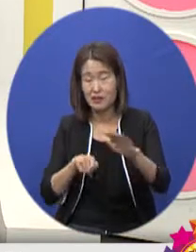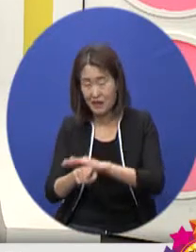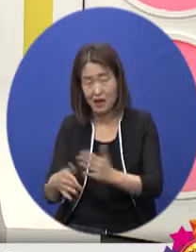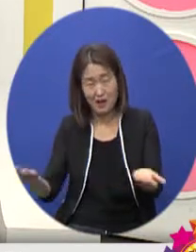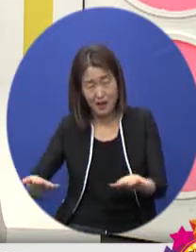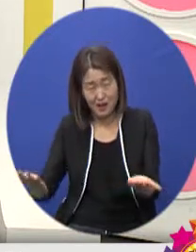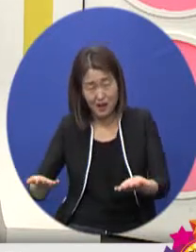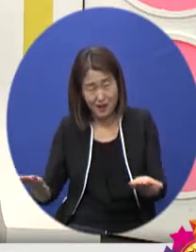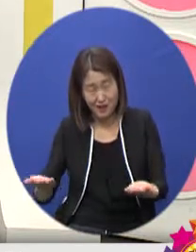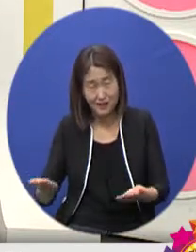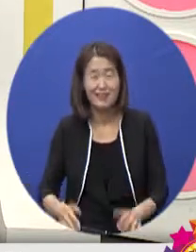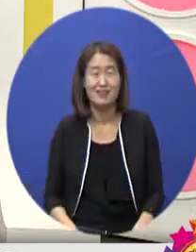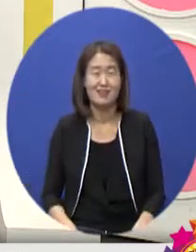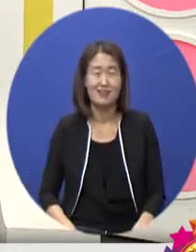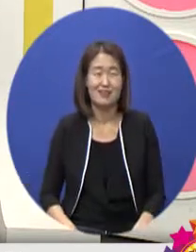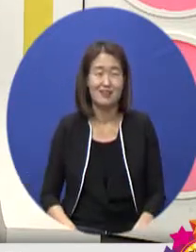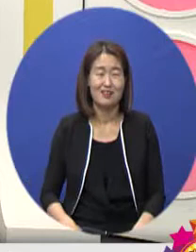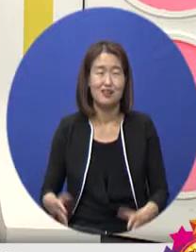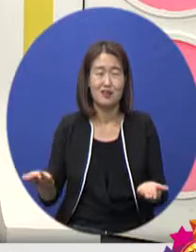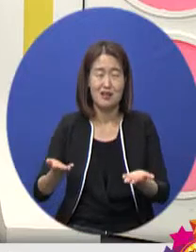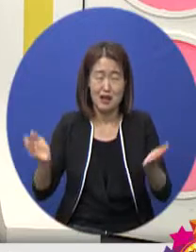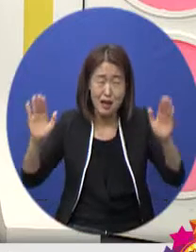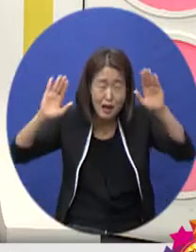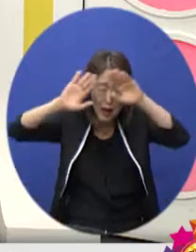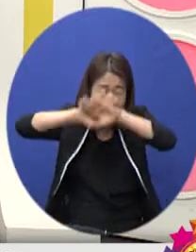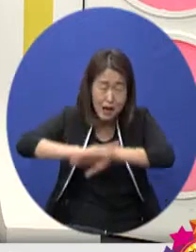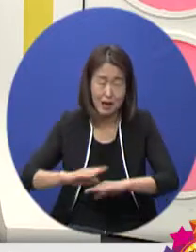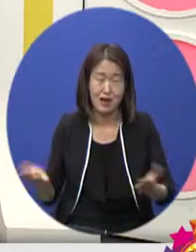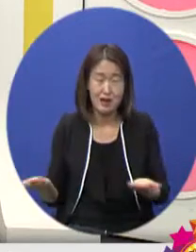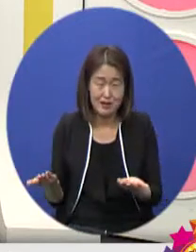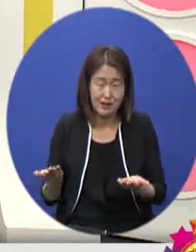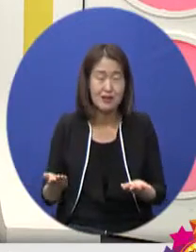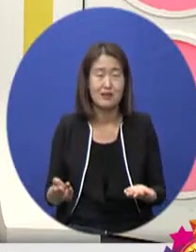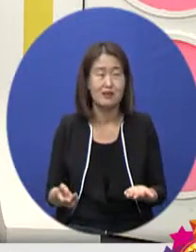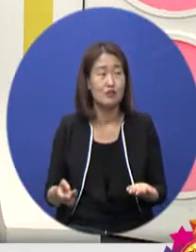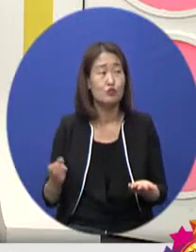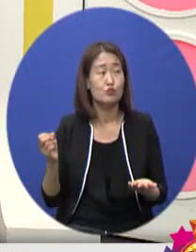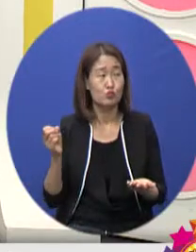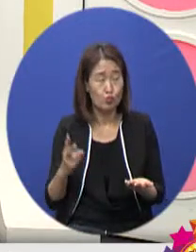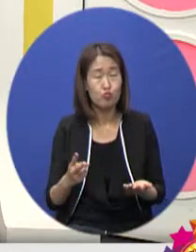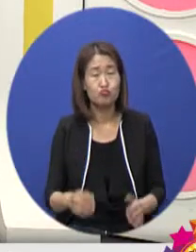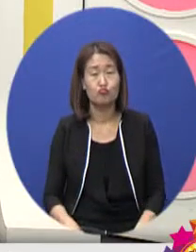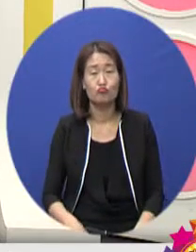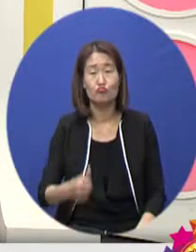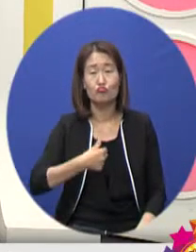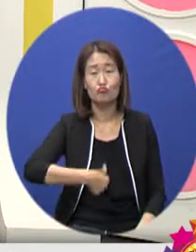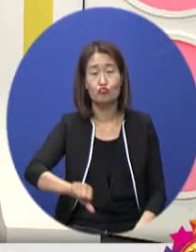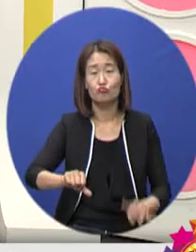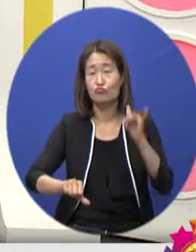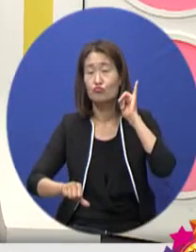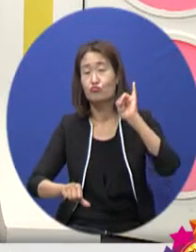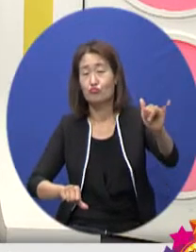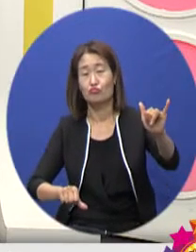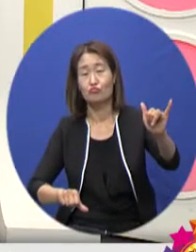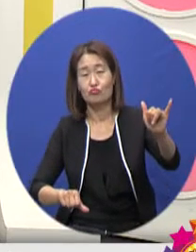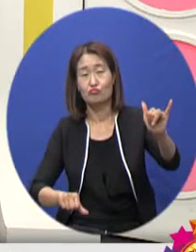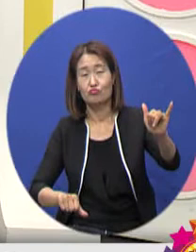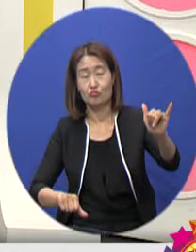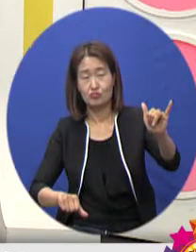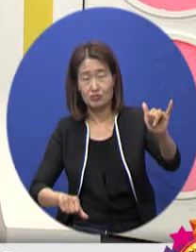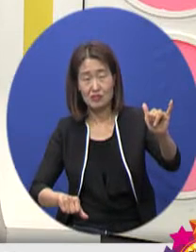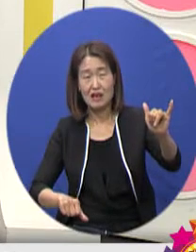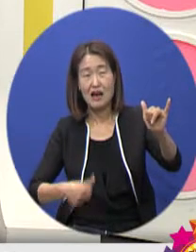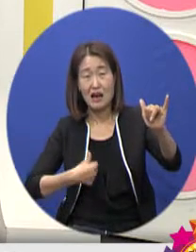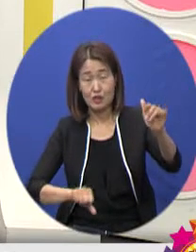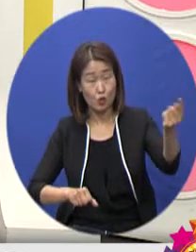일하고 배 넘어가지고 일하고 네. 밭에서 그러고서 이제 아들한테 전화해가지고 전화가 아들이 올